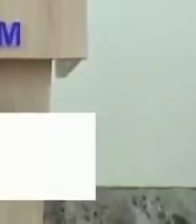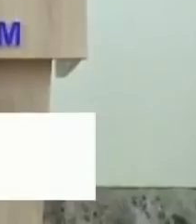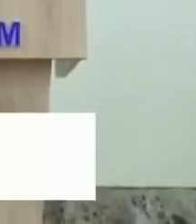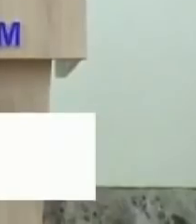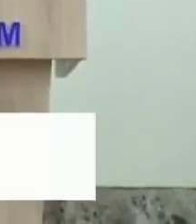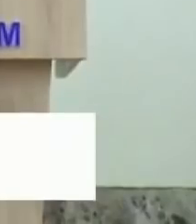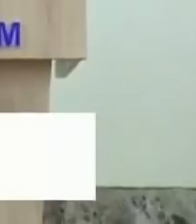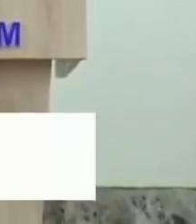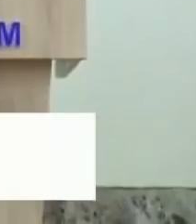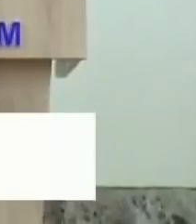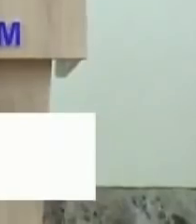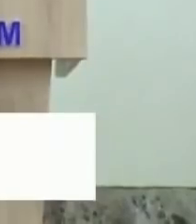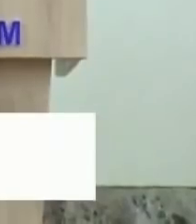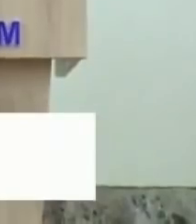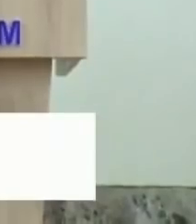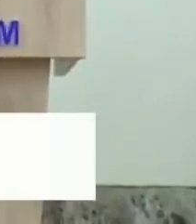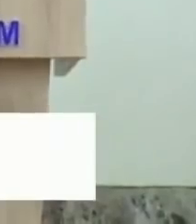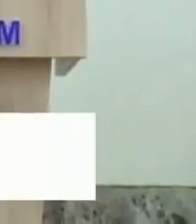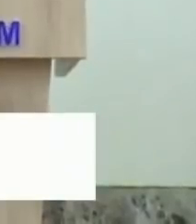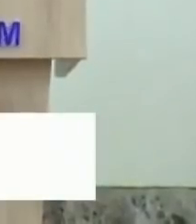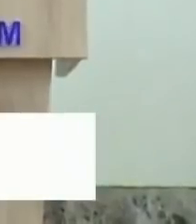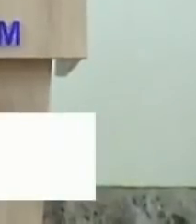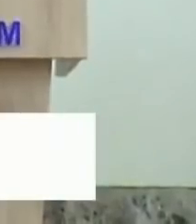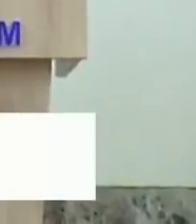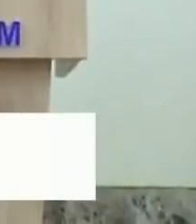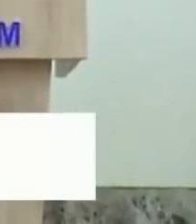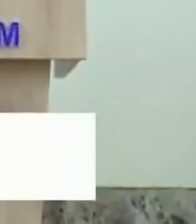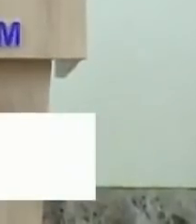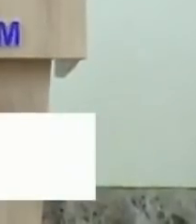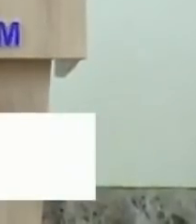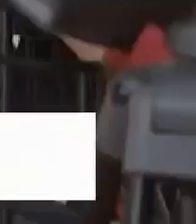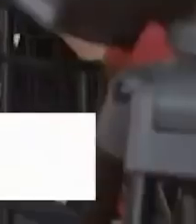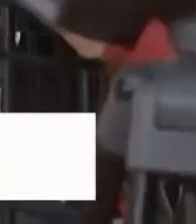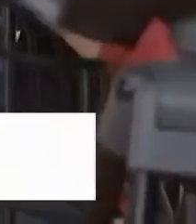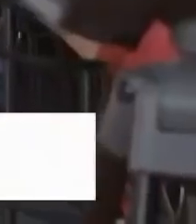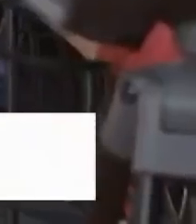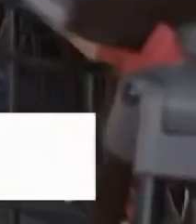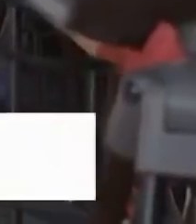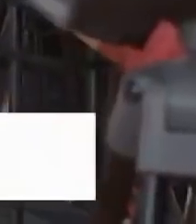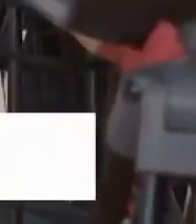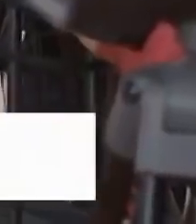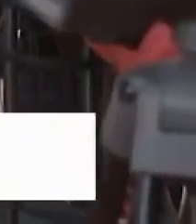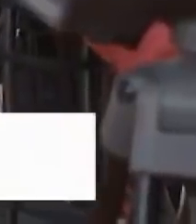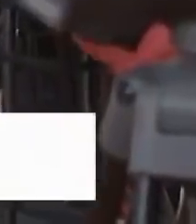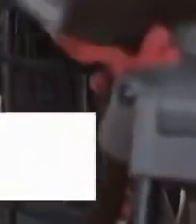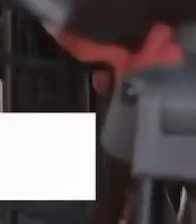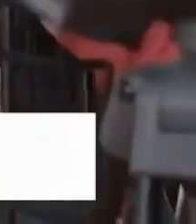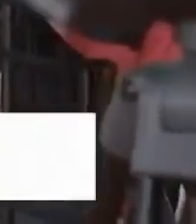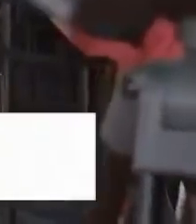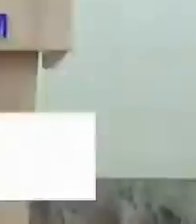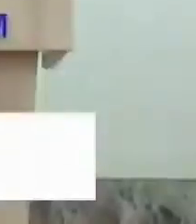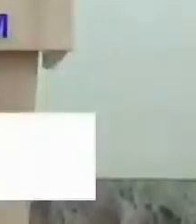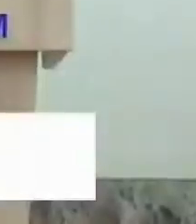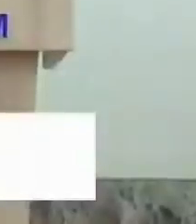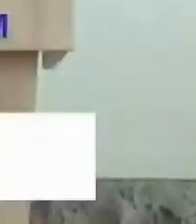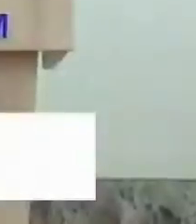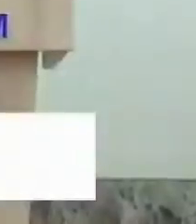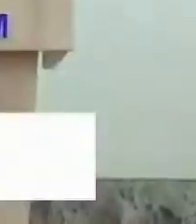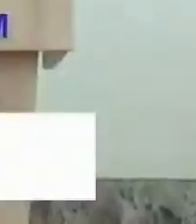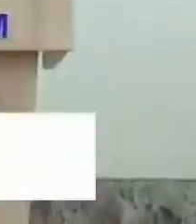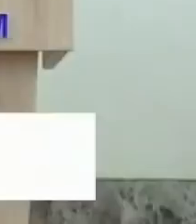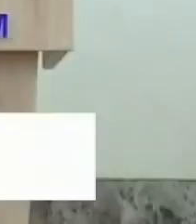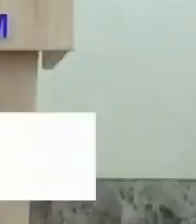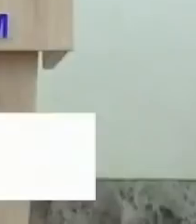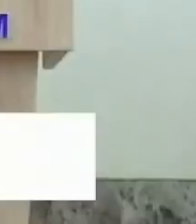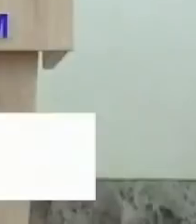мэндийн байгууллагаас өгчөө зөвлөмжийн дагуу 14 хоног одоо тусгаарлагдаж байхыг бол та бүхнээсээ хүсье. Солонгос улсад тохиолдлыг